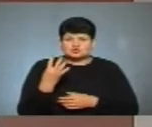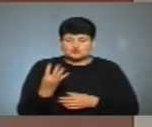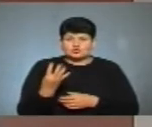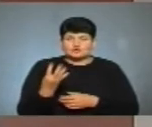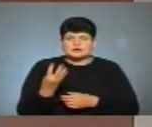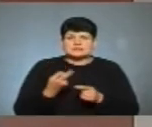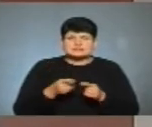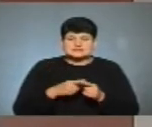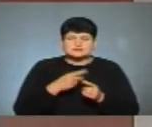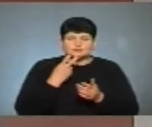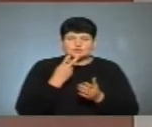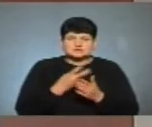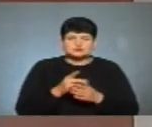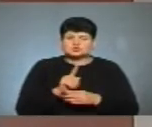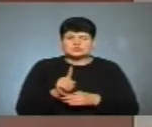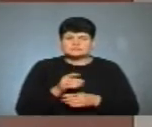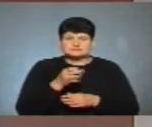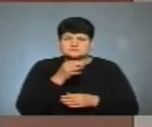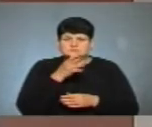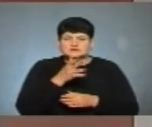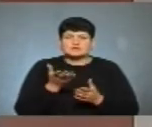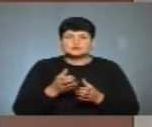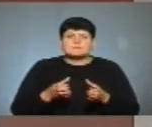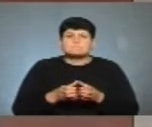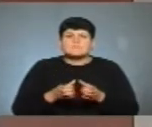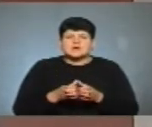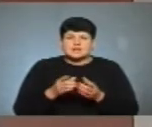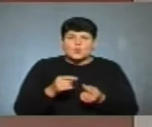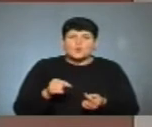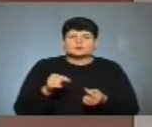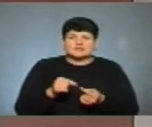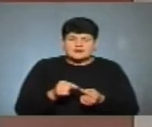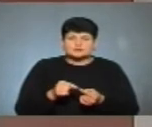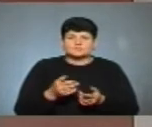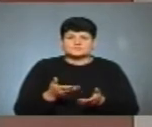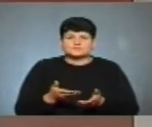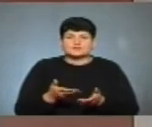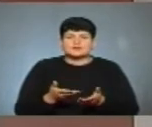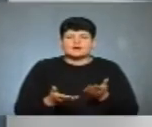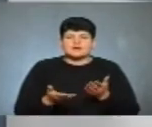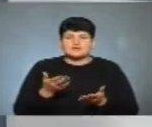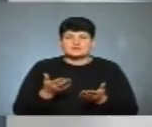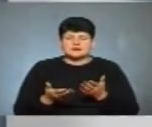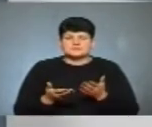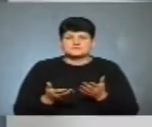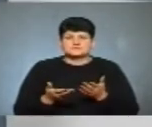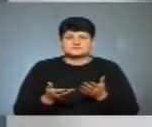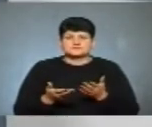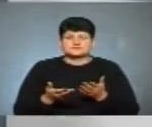це вказує, що не прихильність до якоїсь партії конкретно, хоча лідерує ЄС, але